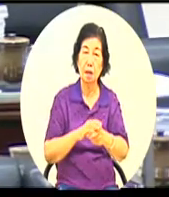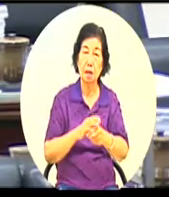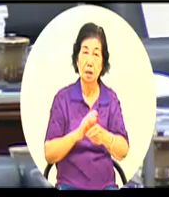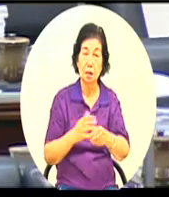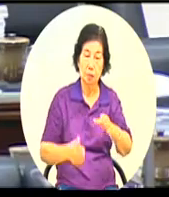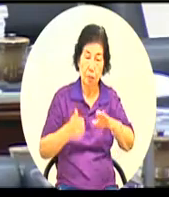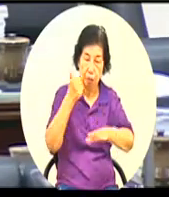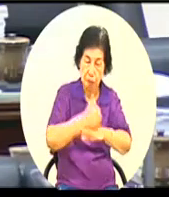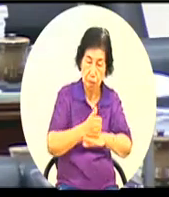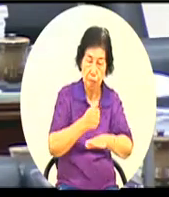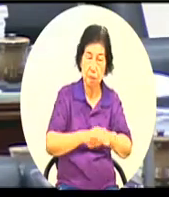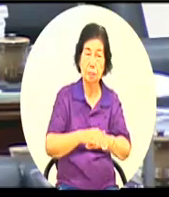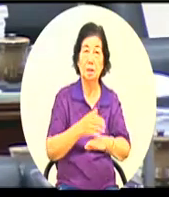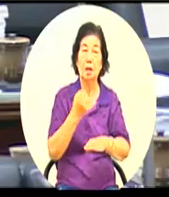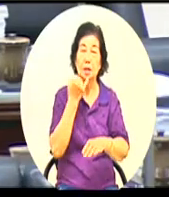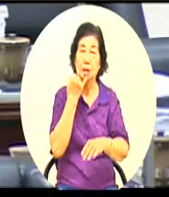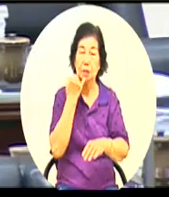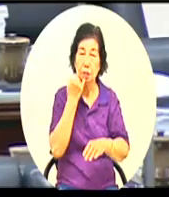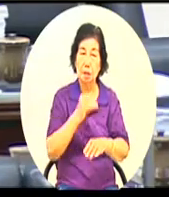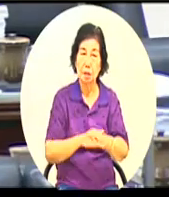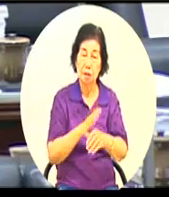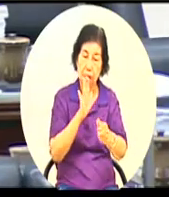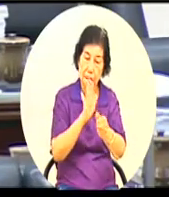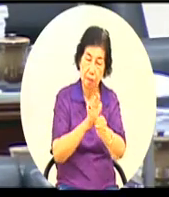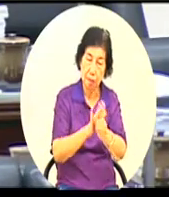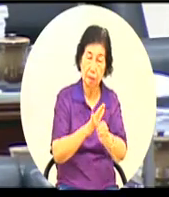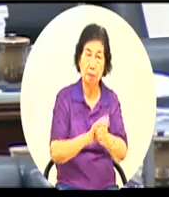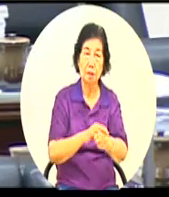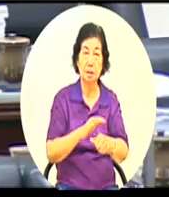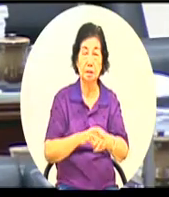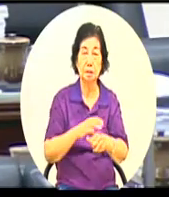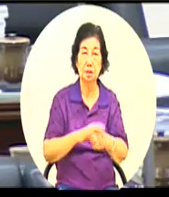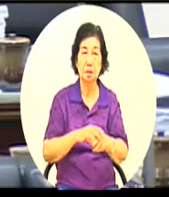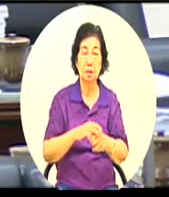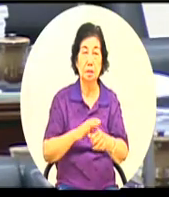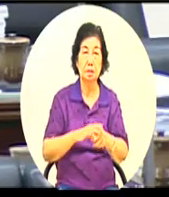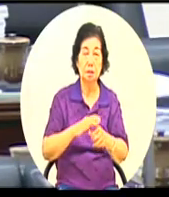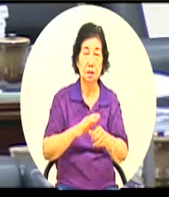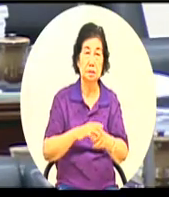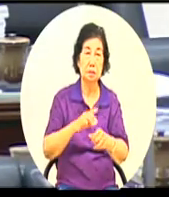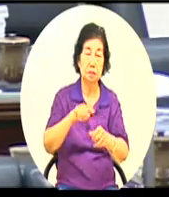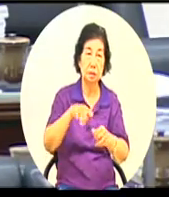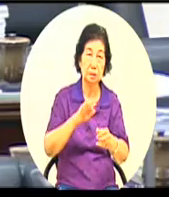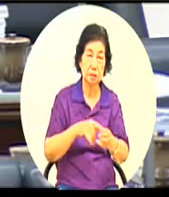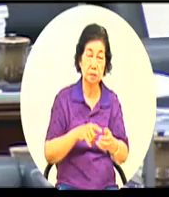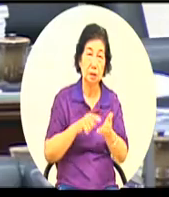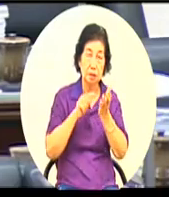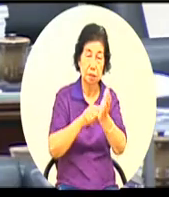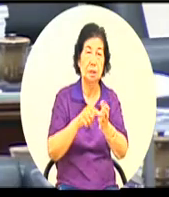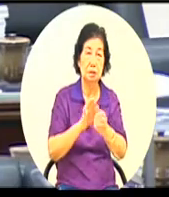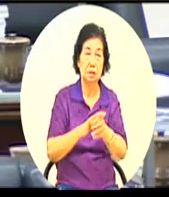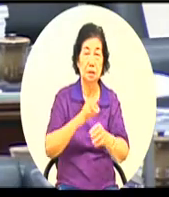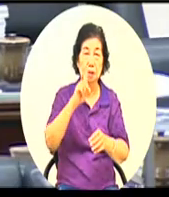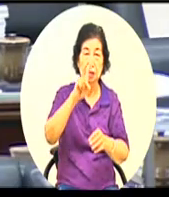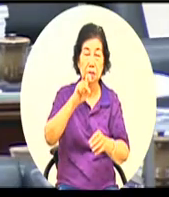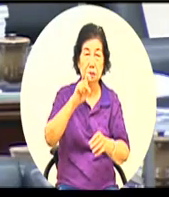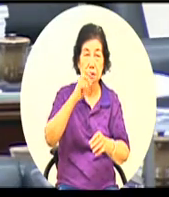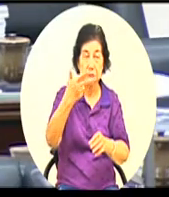教育，争看会到未？我这个高级顶的来争十级顶的，看有机会无？